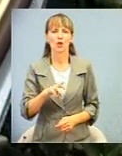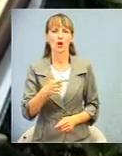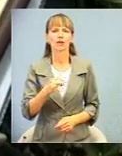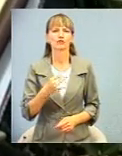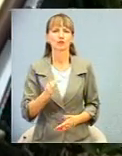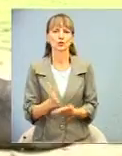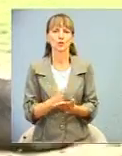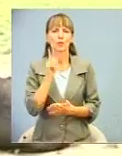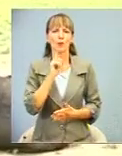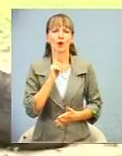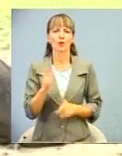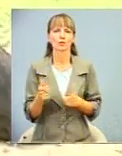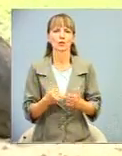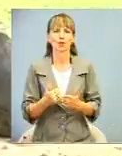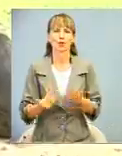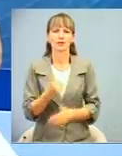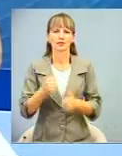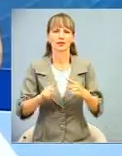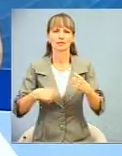до нових змагань наступного року.